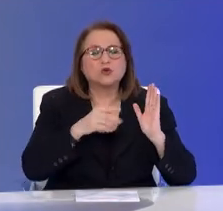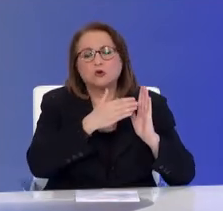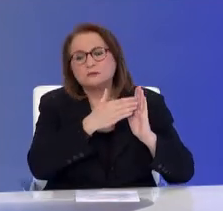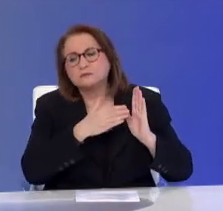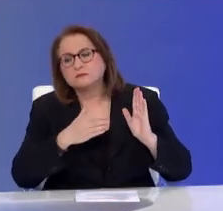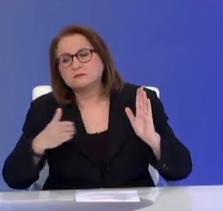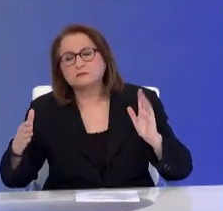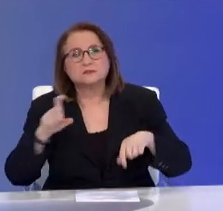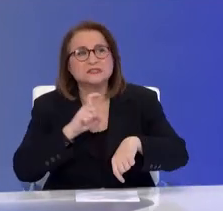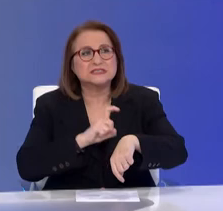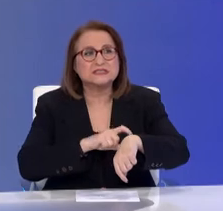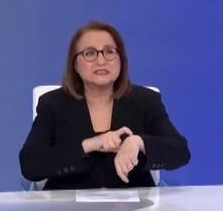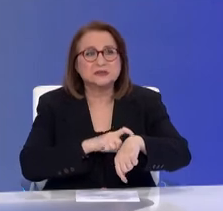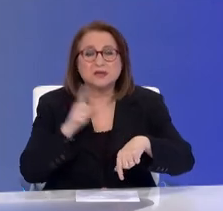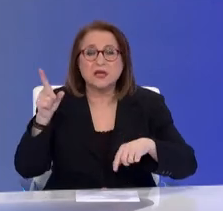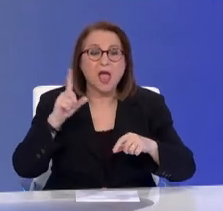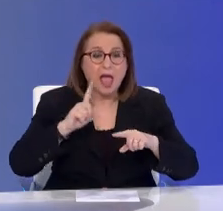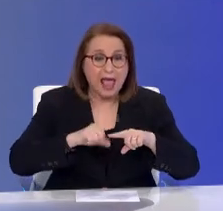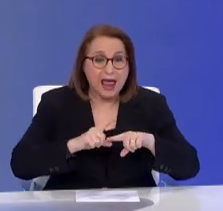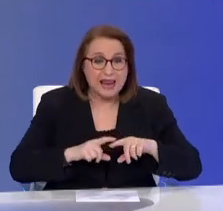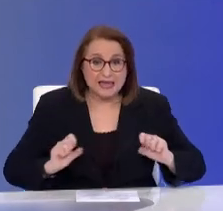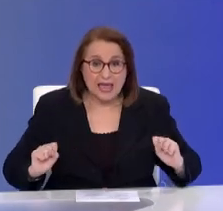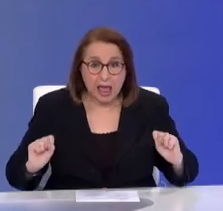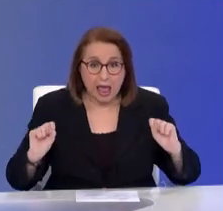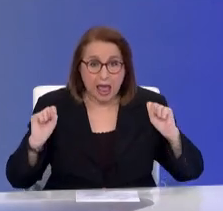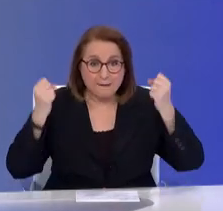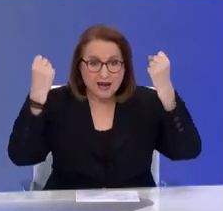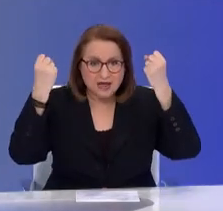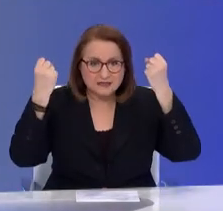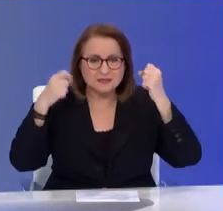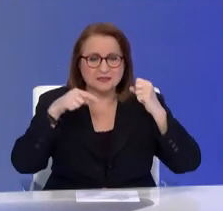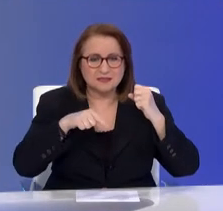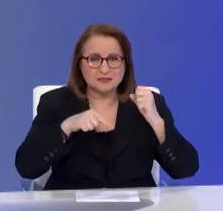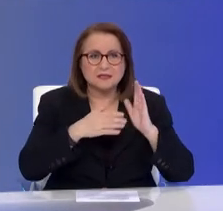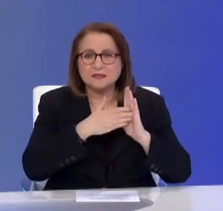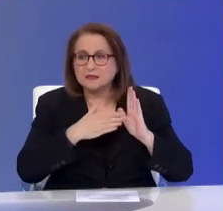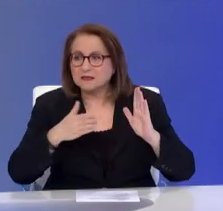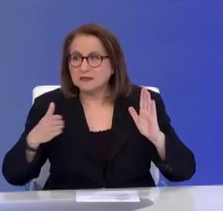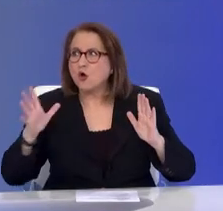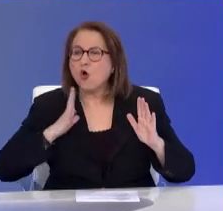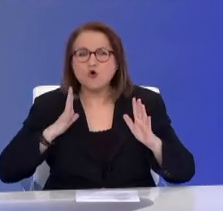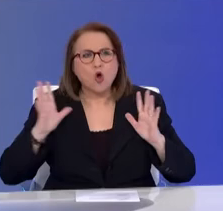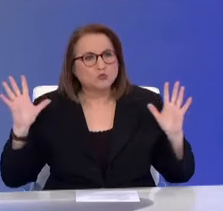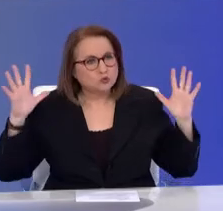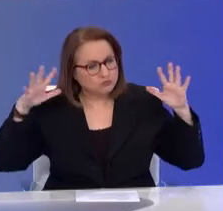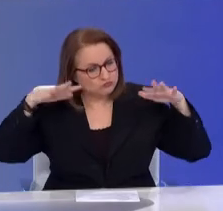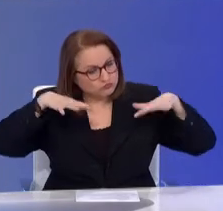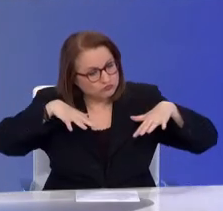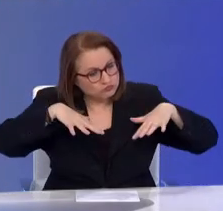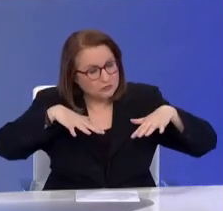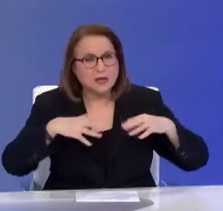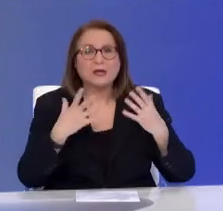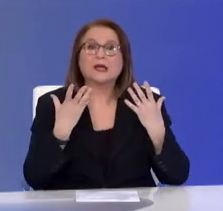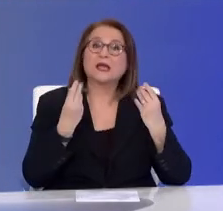τελικά κέρδισε έδαφος και οι φιλέλληνες πραγματικά άρχισαν